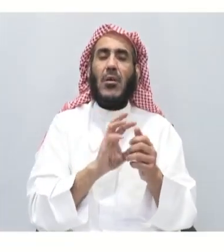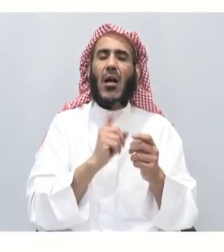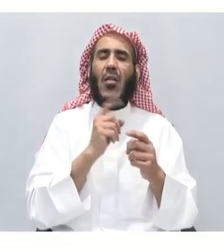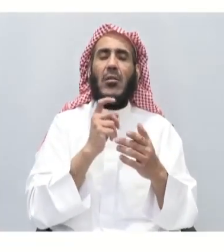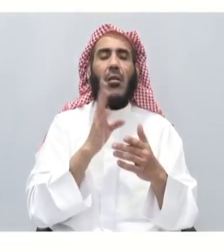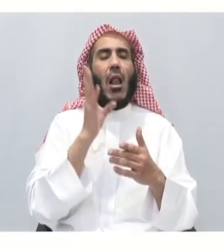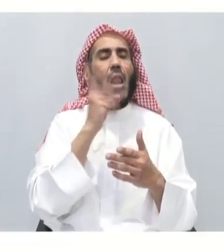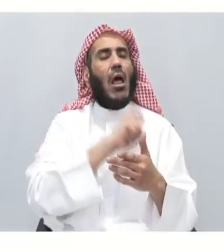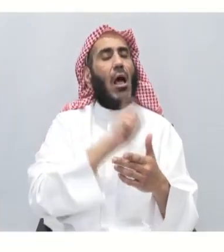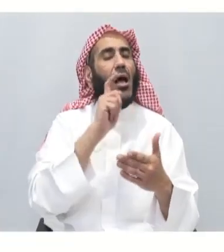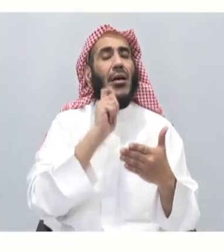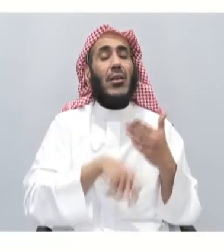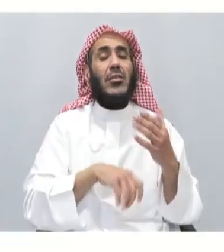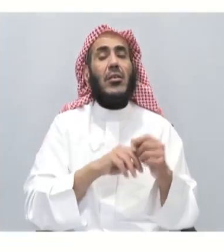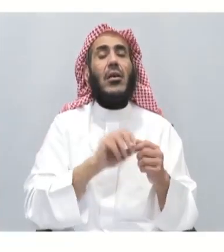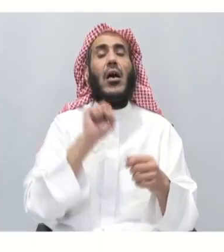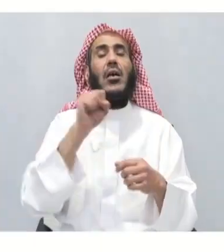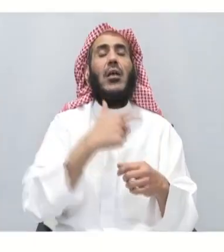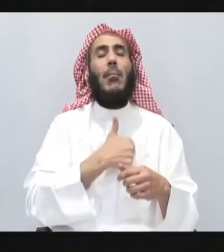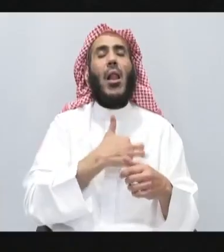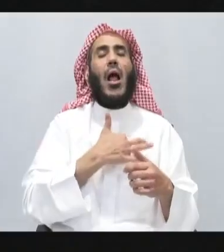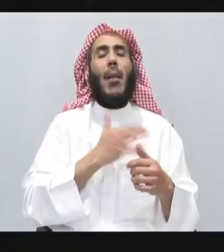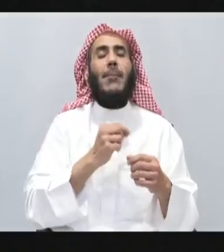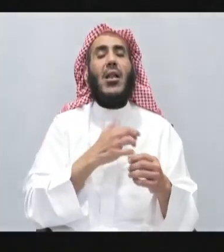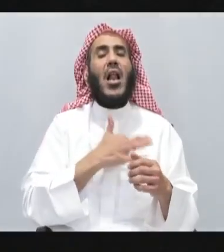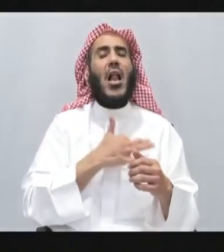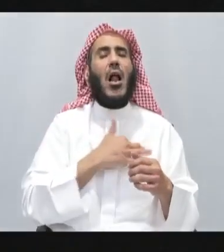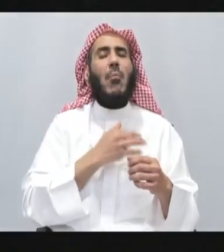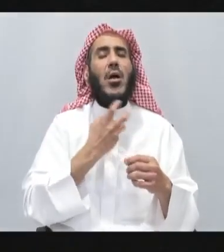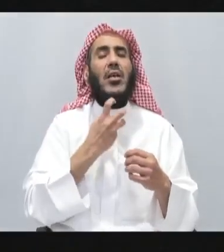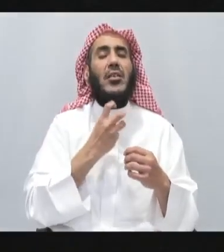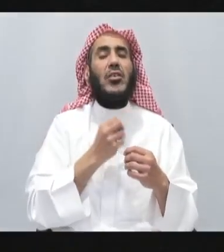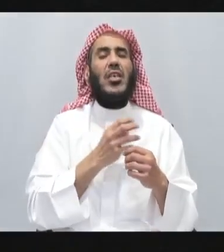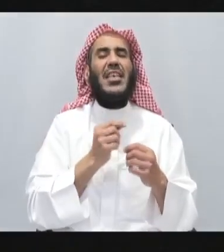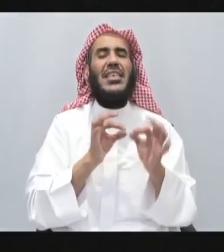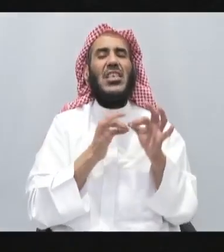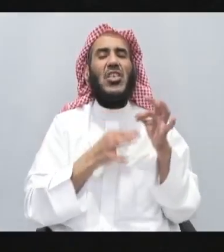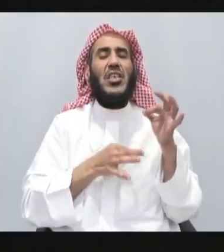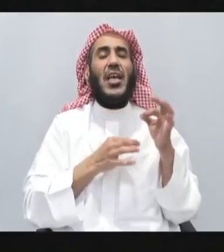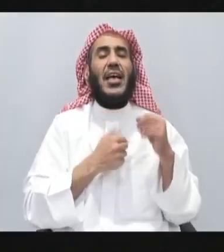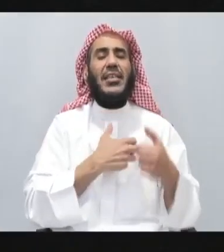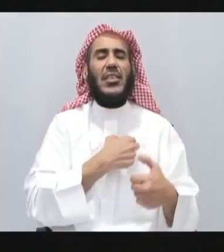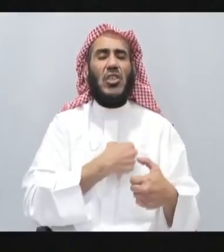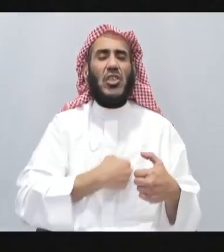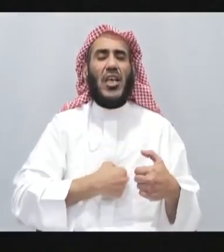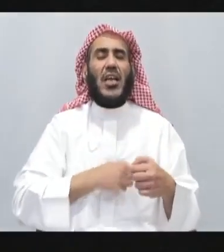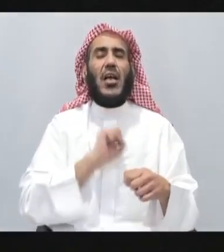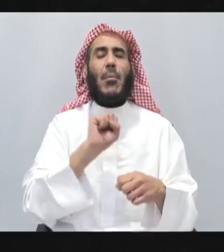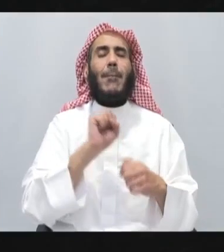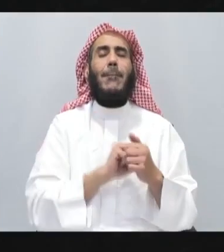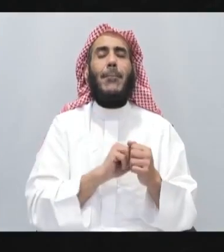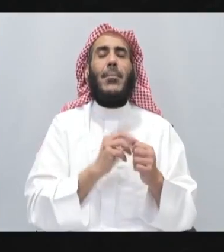لا اراديه خاصه بالقلب ذكرنا ذلك ان القلب ي يحتاج الى شريان تاجي خاص به